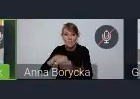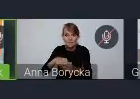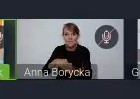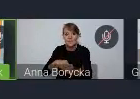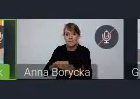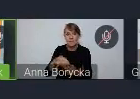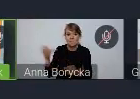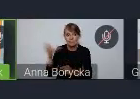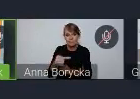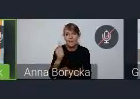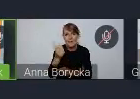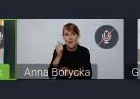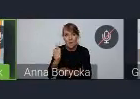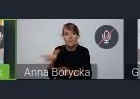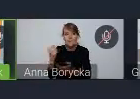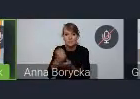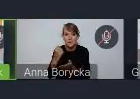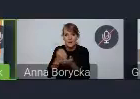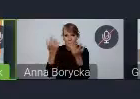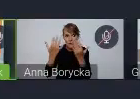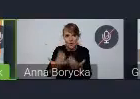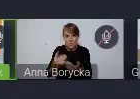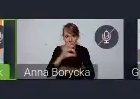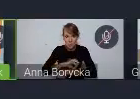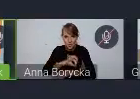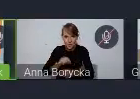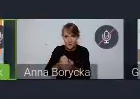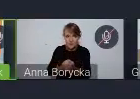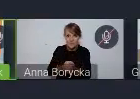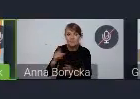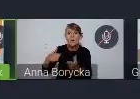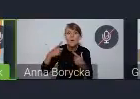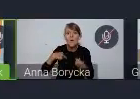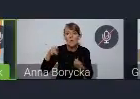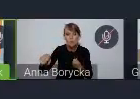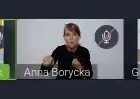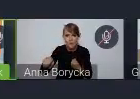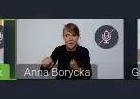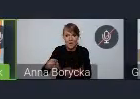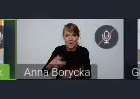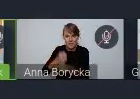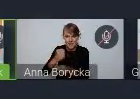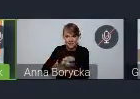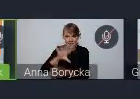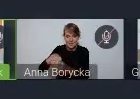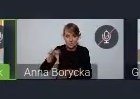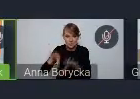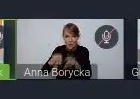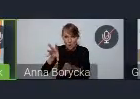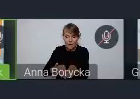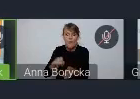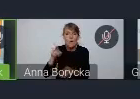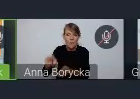specjalista do spraw rozliczania projektu. Jest to osoba z księgowości, która zna się po